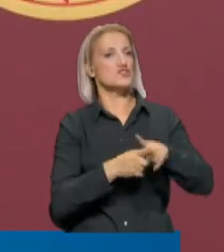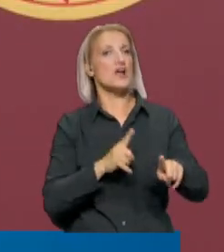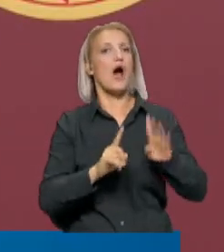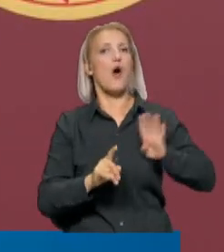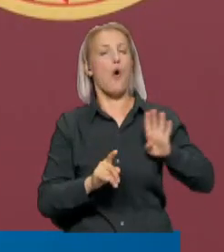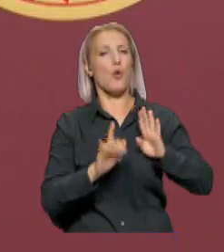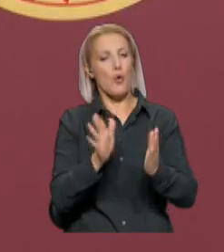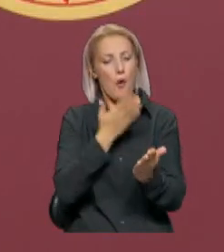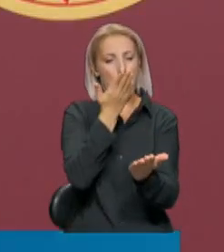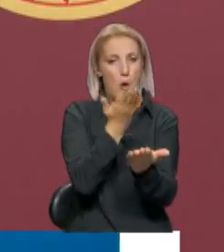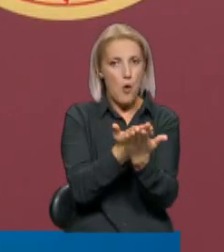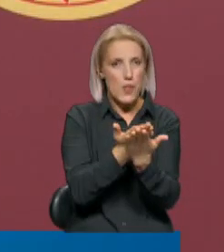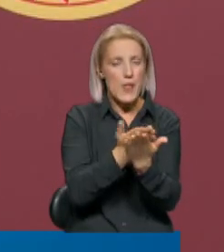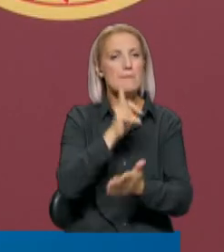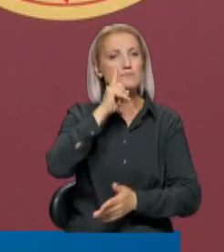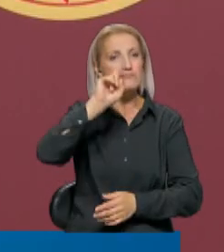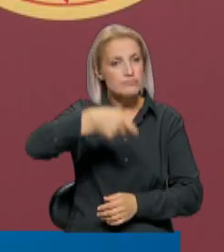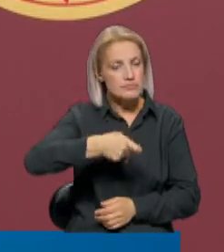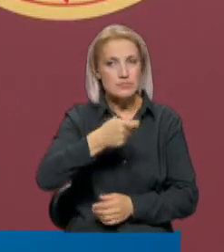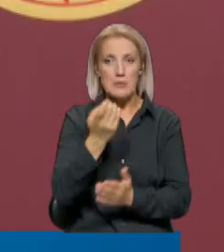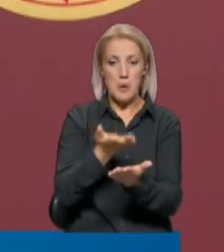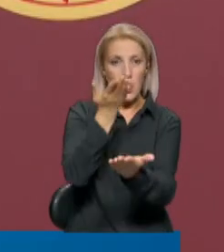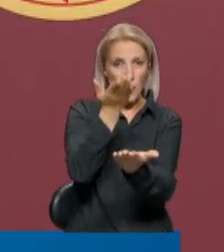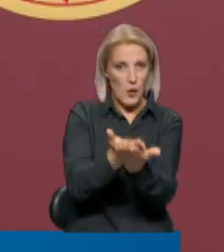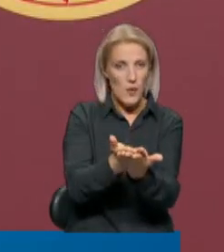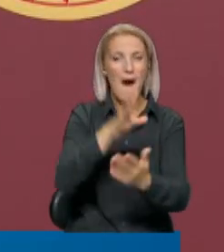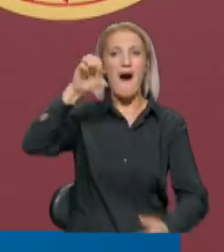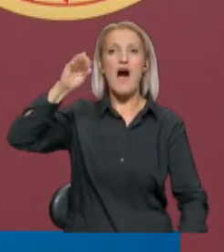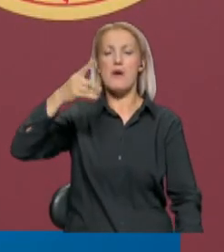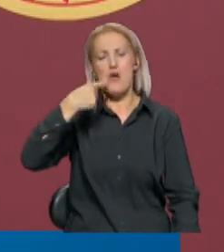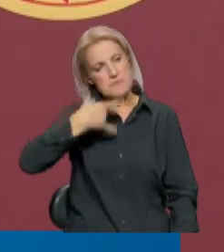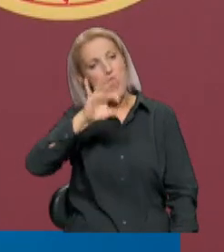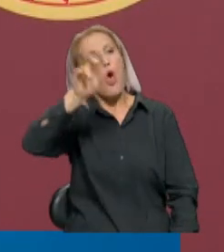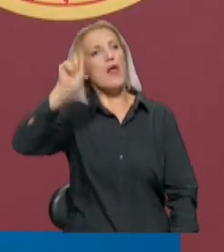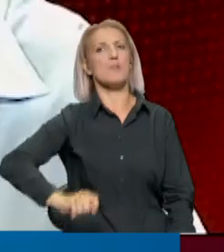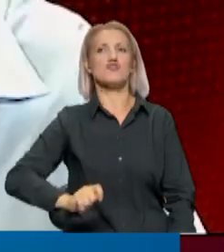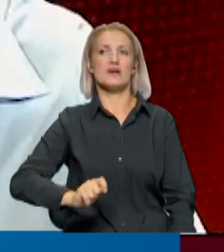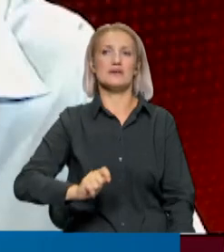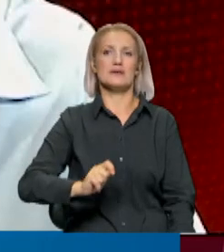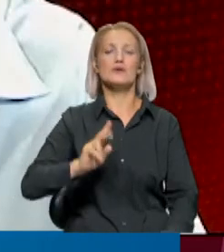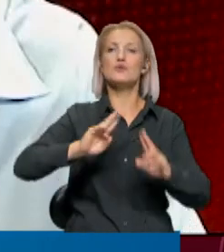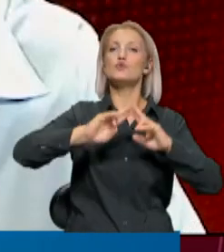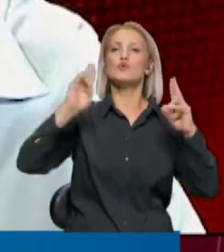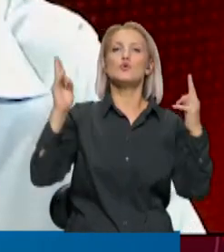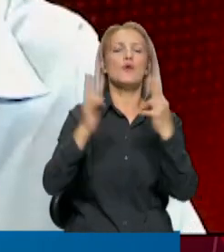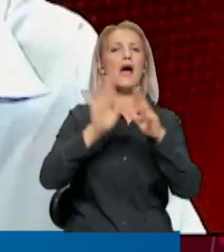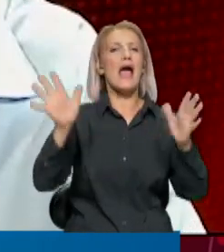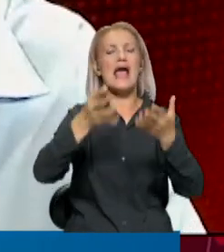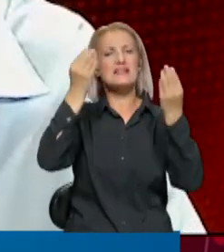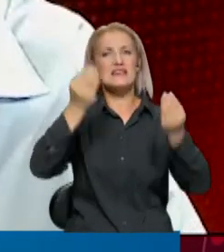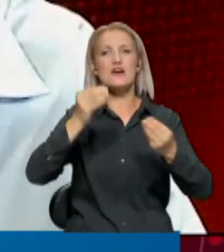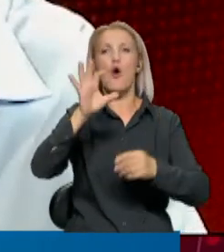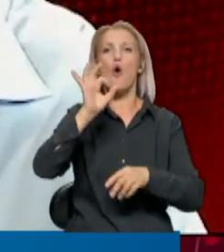öneri, bir tespit, bir çözüm ortaya koyuyor. AK Parti diyor ki biz zaten öyle yapacaktık. Dünyanın en iyi